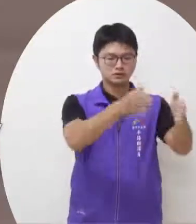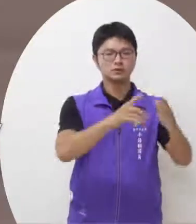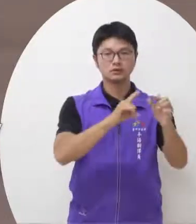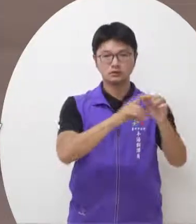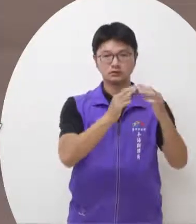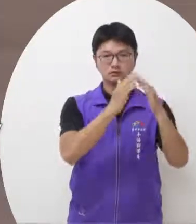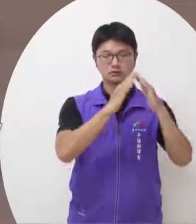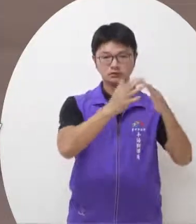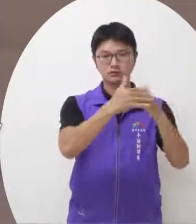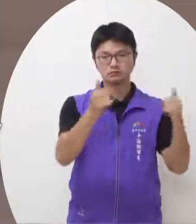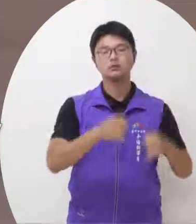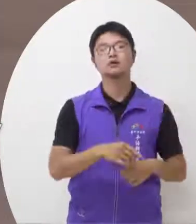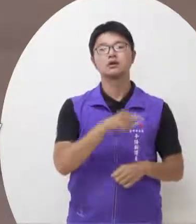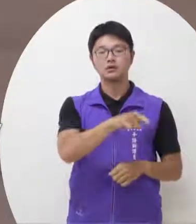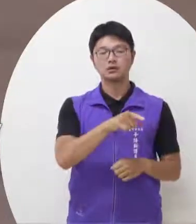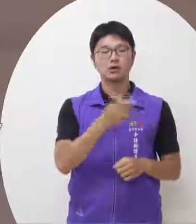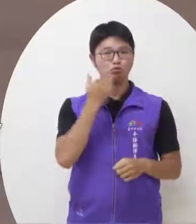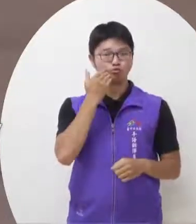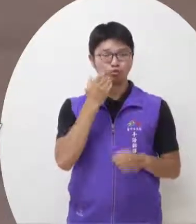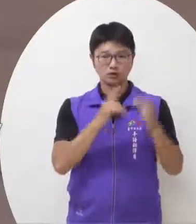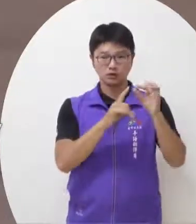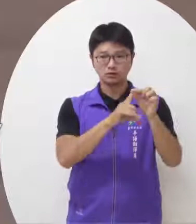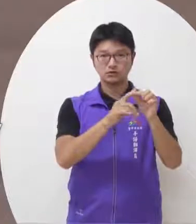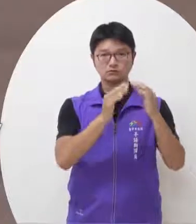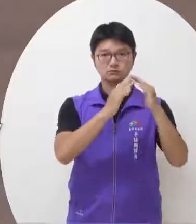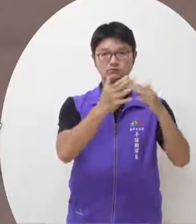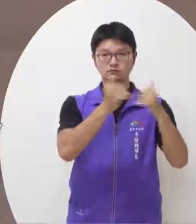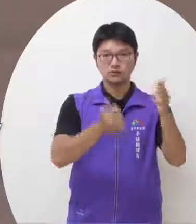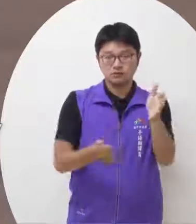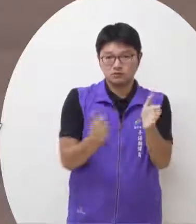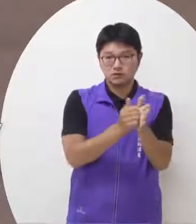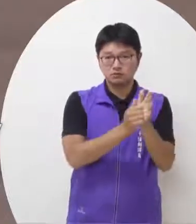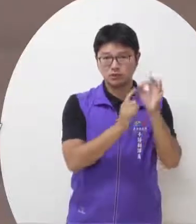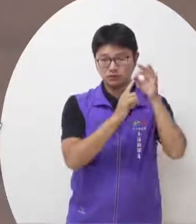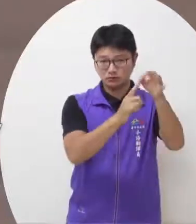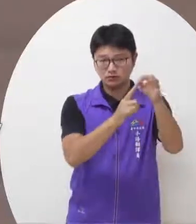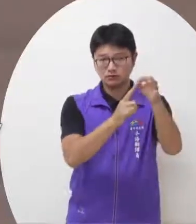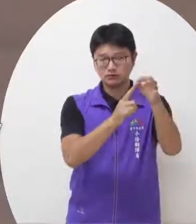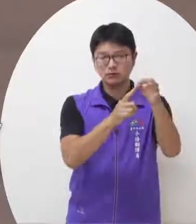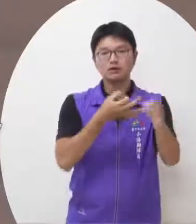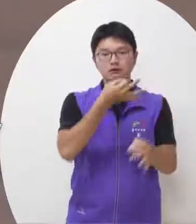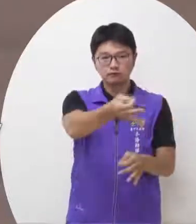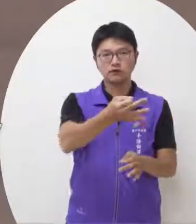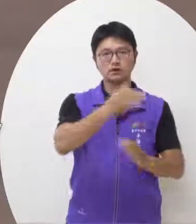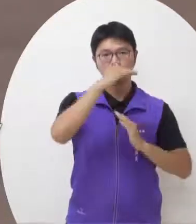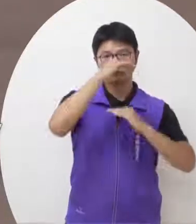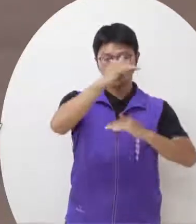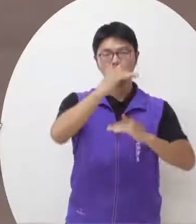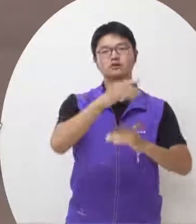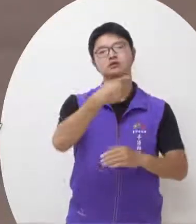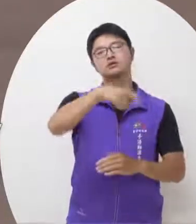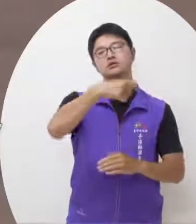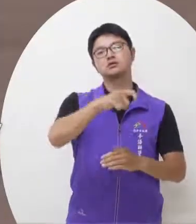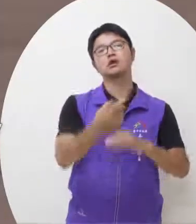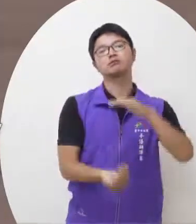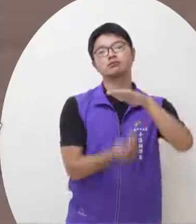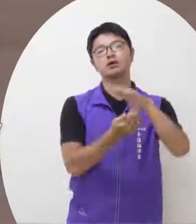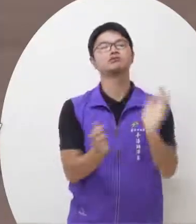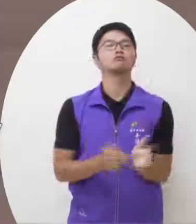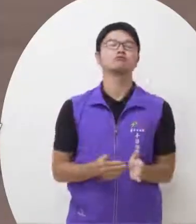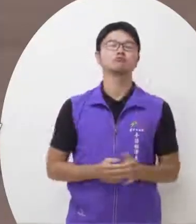民最多坐公车哈，一趟只要花十块钱，把经费挪到这，不然的话咱若要